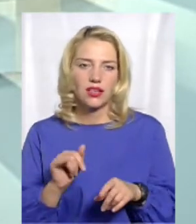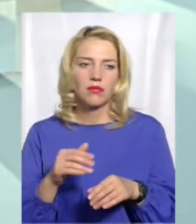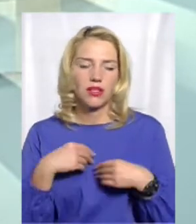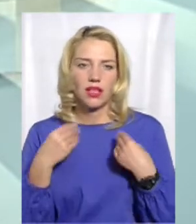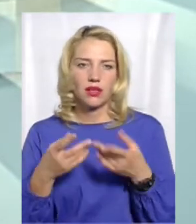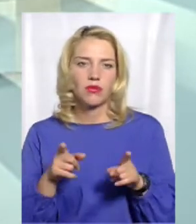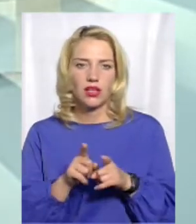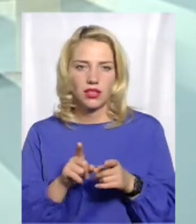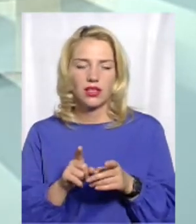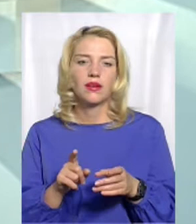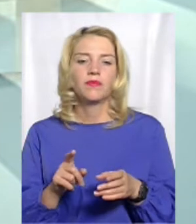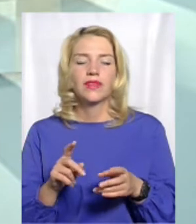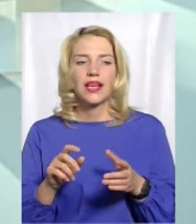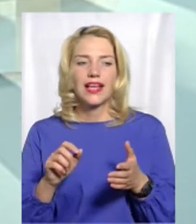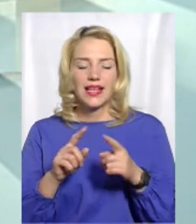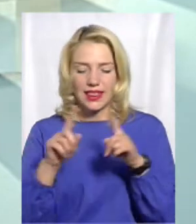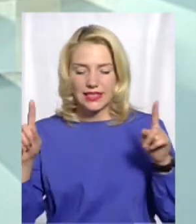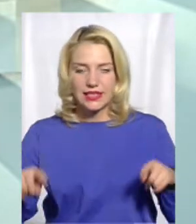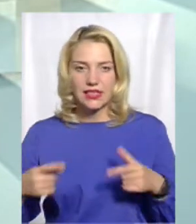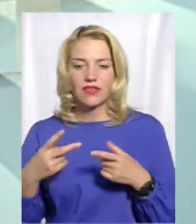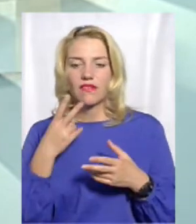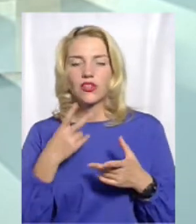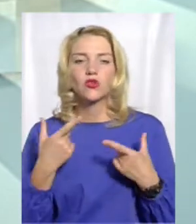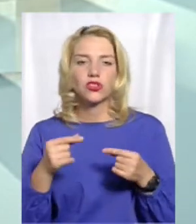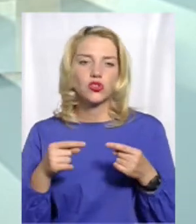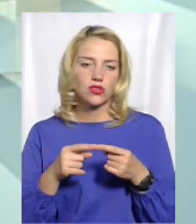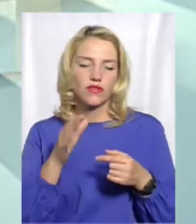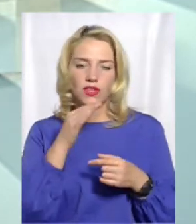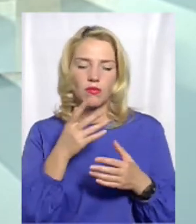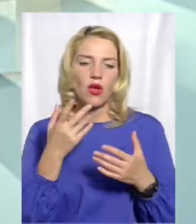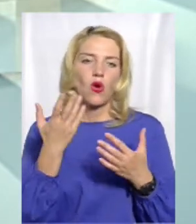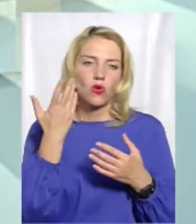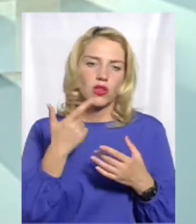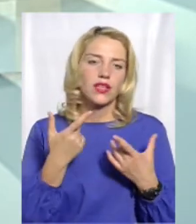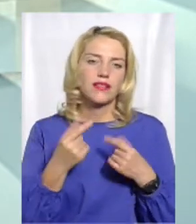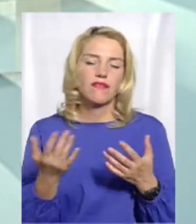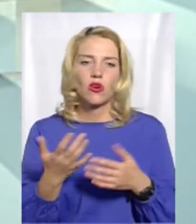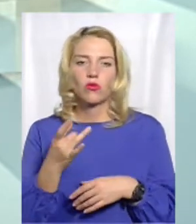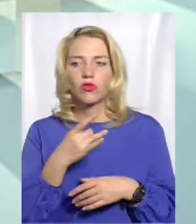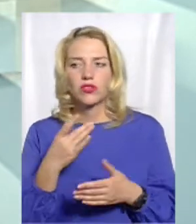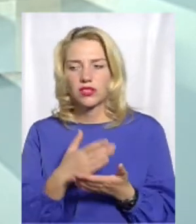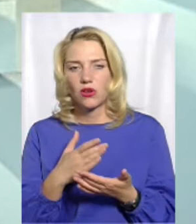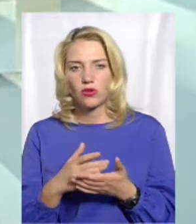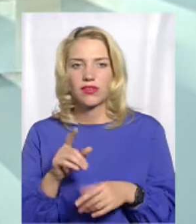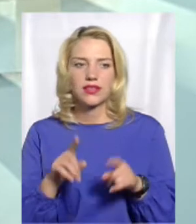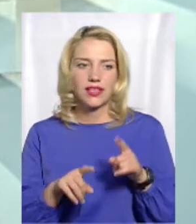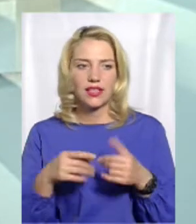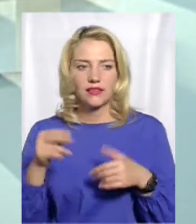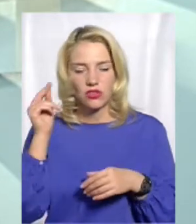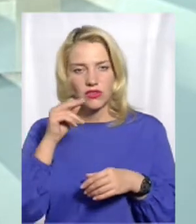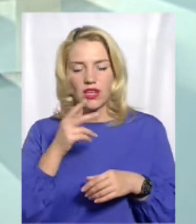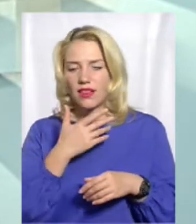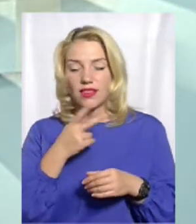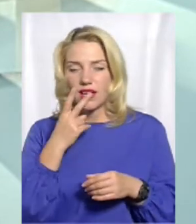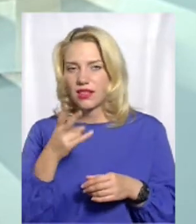даємо такі листівки, де чітко видно, коли, в яку п'ятницю чи суботу ми знаходимося, в якому мікрорайоні. Деякі вже навіть вивчили, вони не